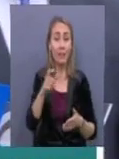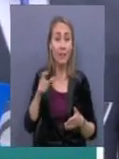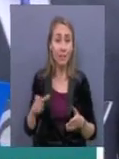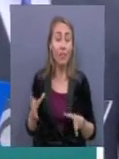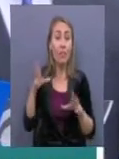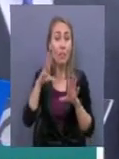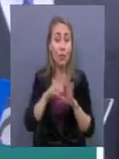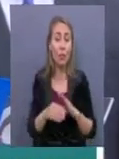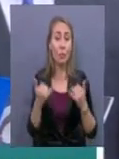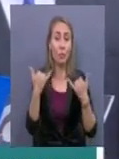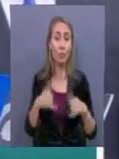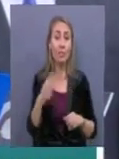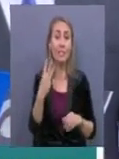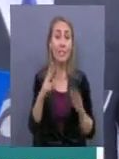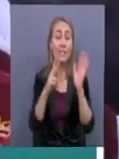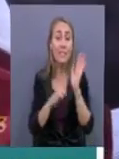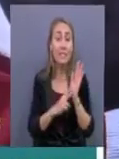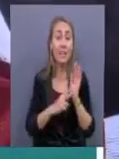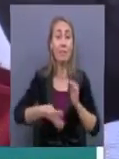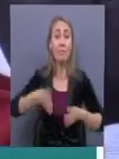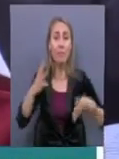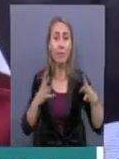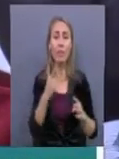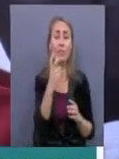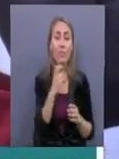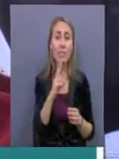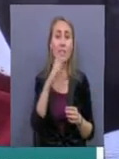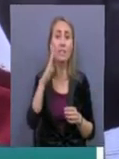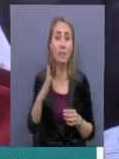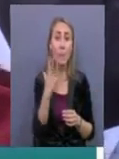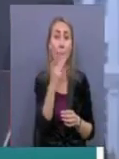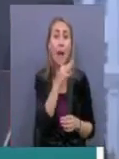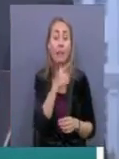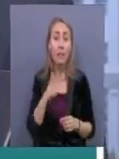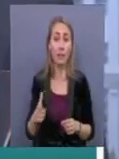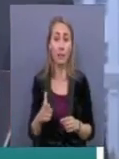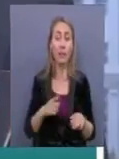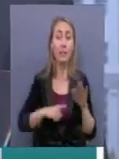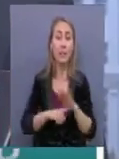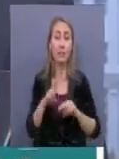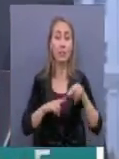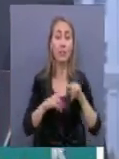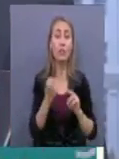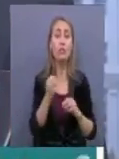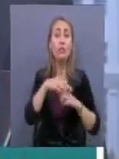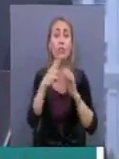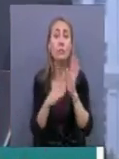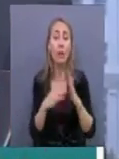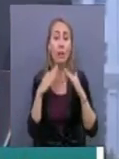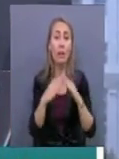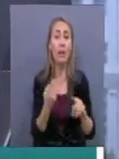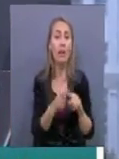қуаныштарыңызбен, қоныс тойларыңызбен құттықтаймын. Қуанышқа орай облысымыз 7-20-25 жаңа тұрғын үй ипотекалық